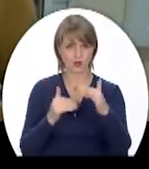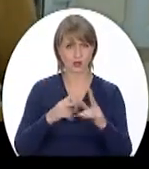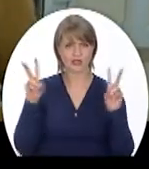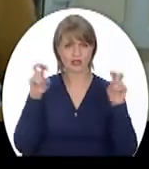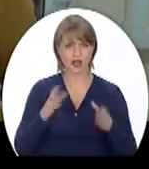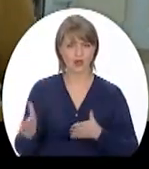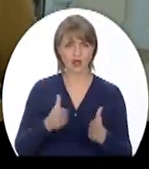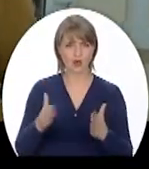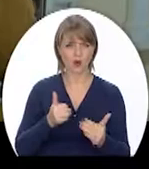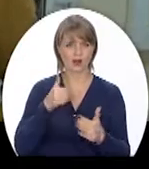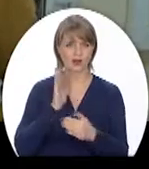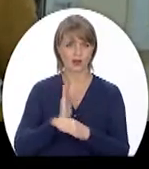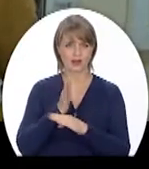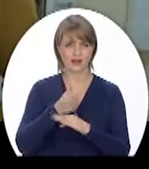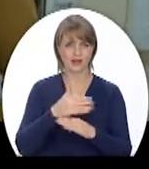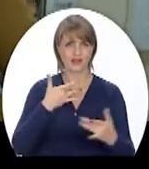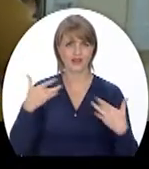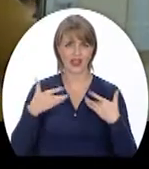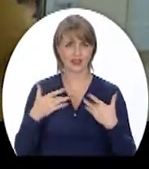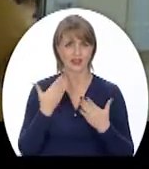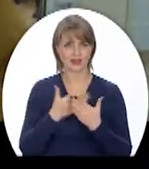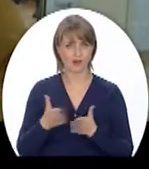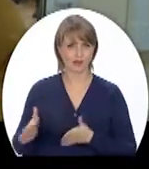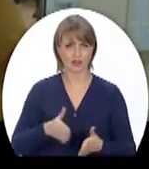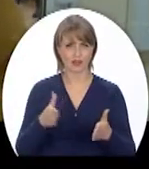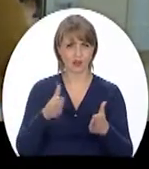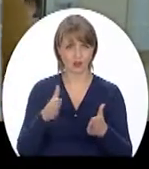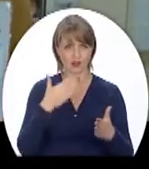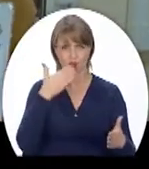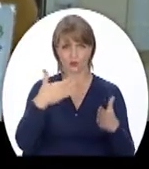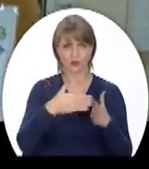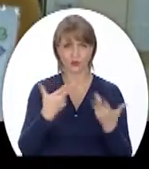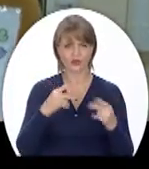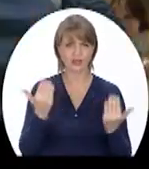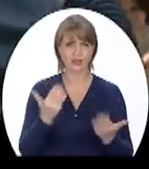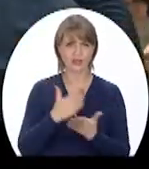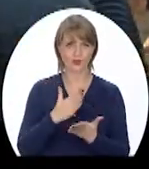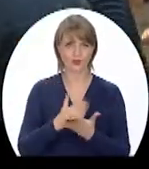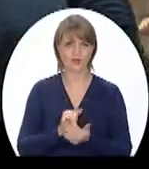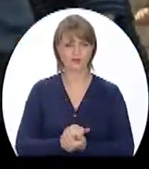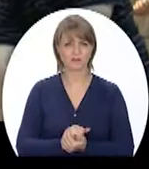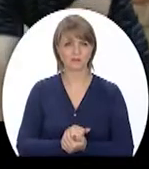театр». Вот, и, пожалуйста, вот она дорога, вот тупичок, где мы сейчас находимся.